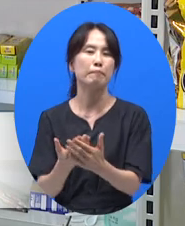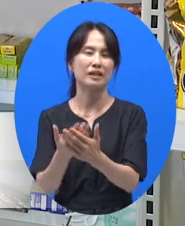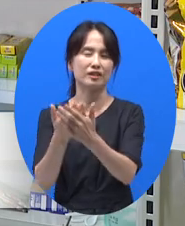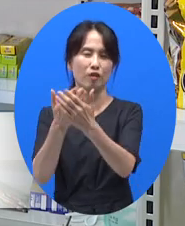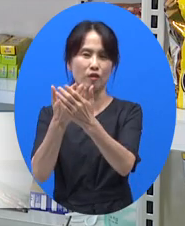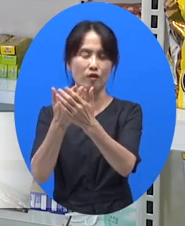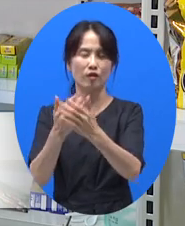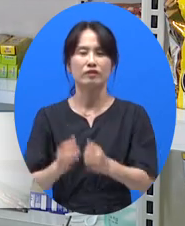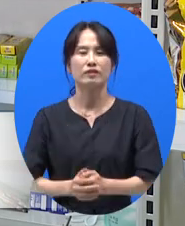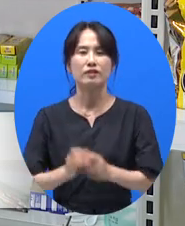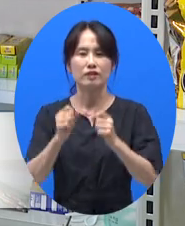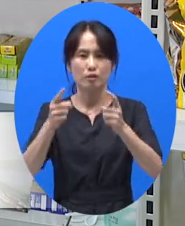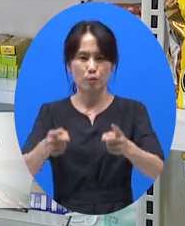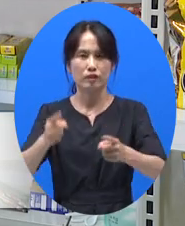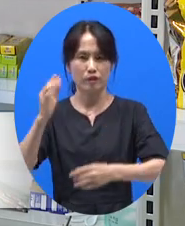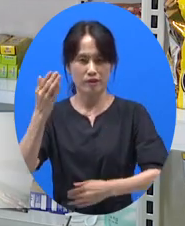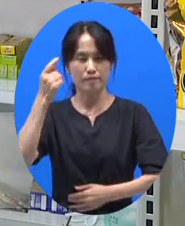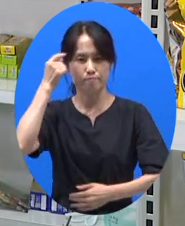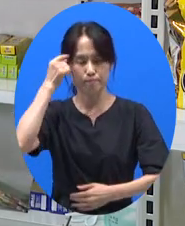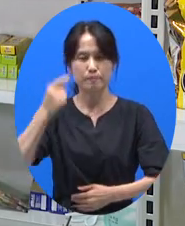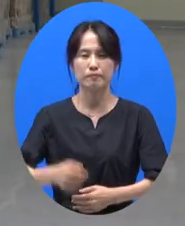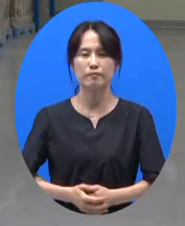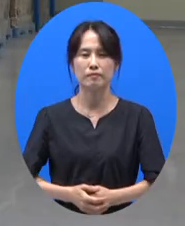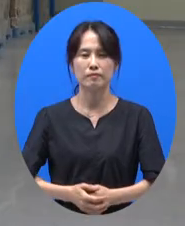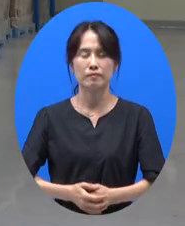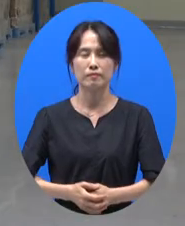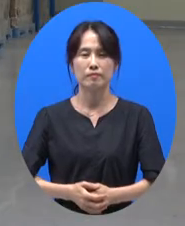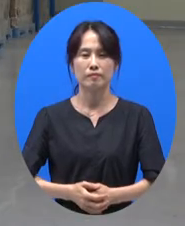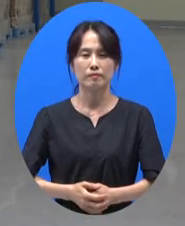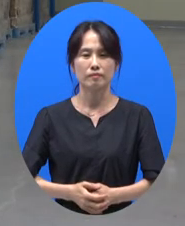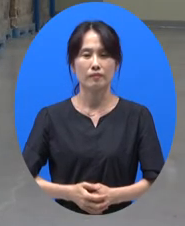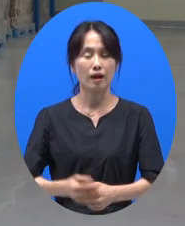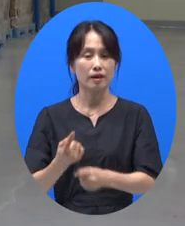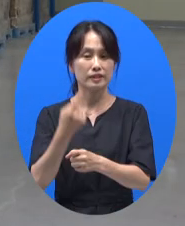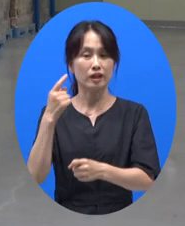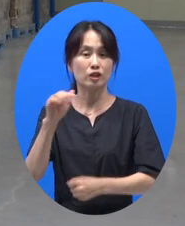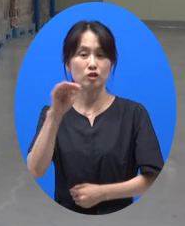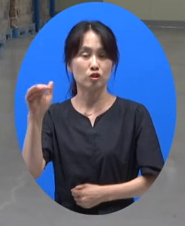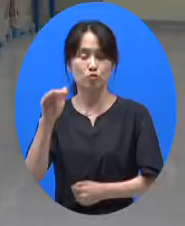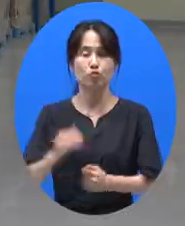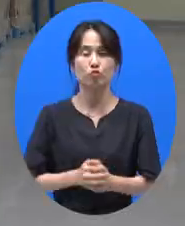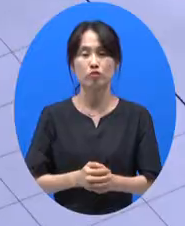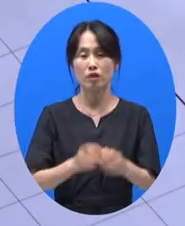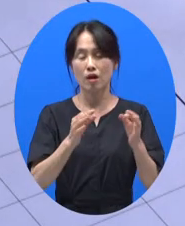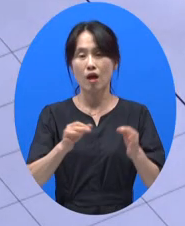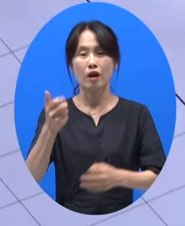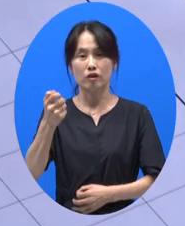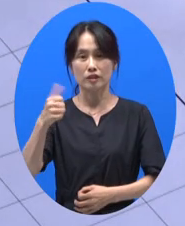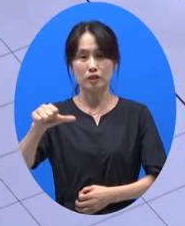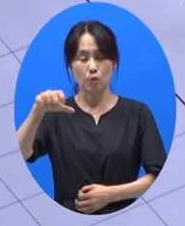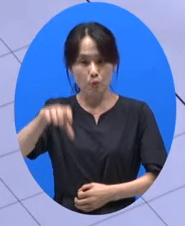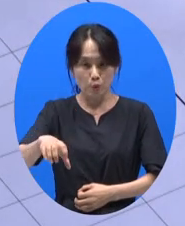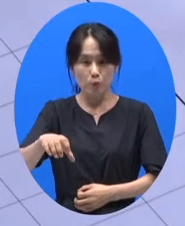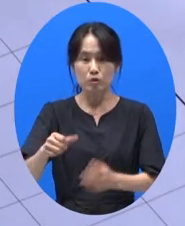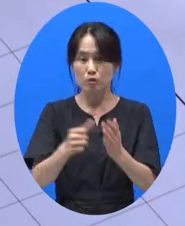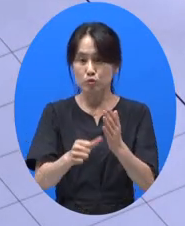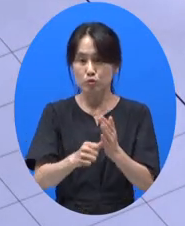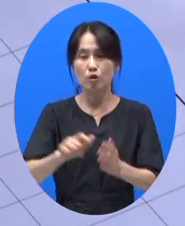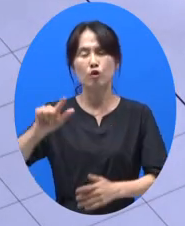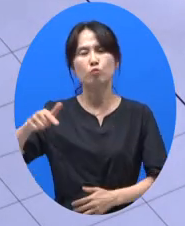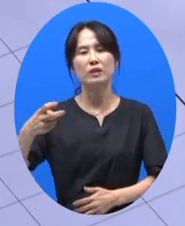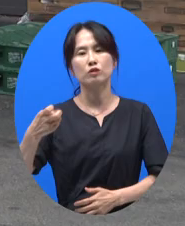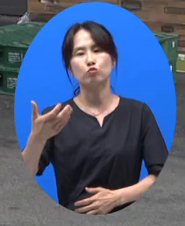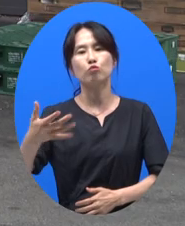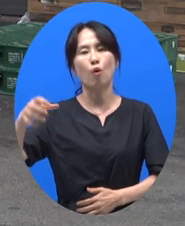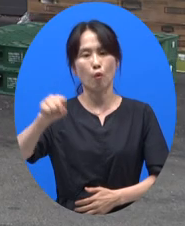도모하는 그런 계기가 될 거라고 생각하고 있습니다. 지난해 기준 도내 푸드뱅크와 마켓 85곳이 제공한 물품은 629억